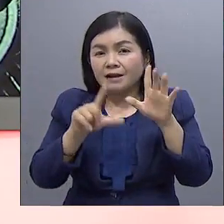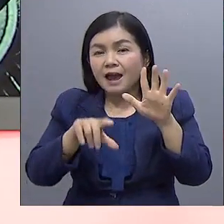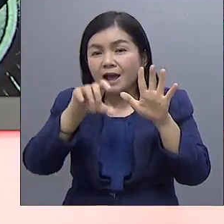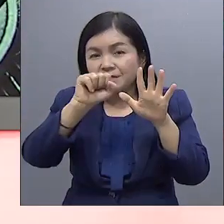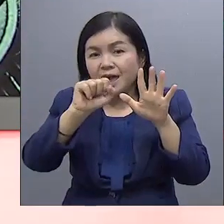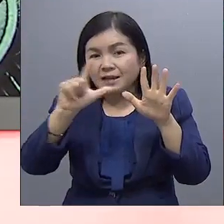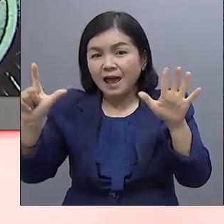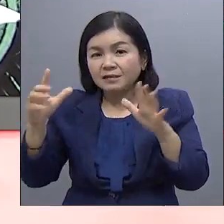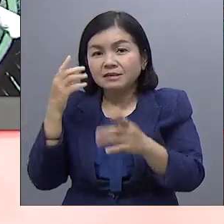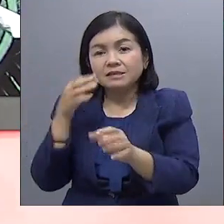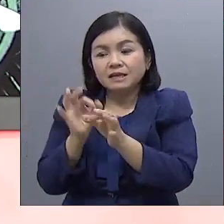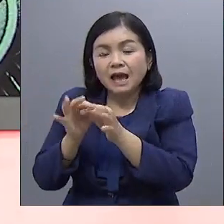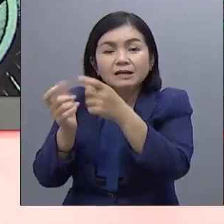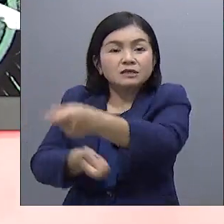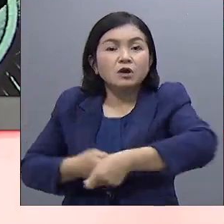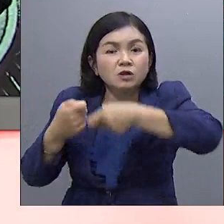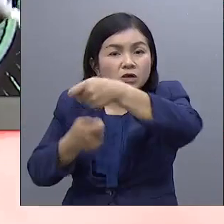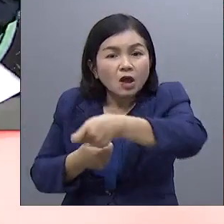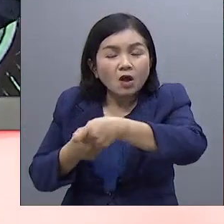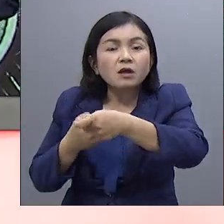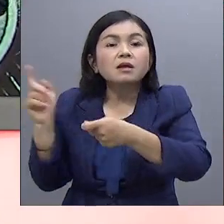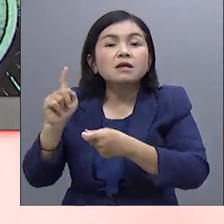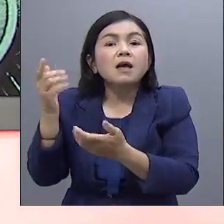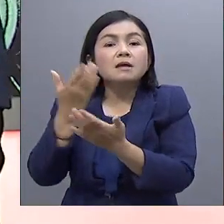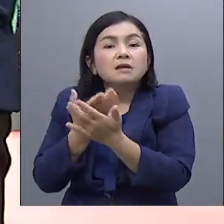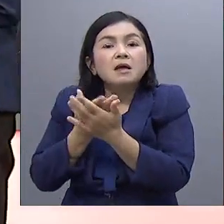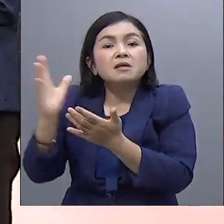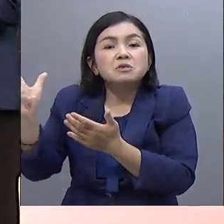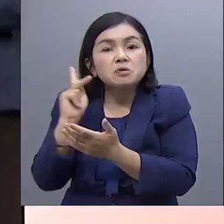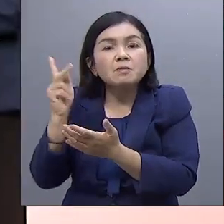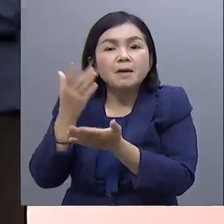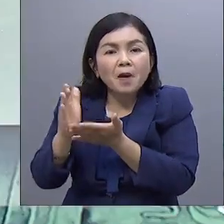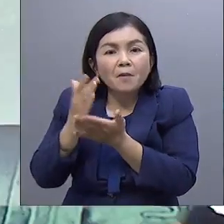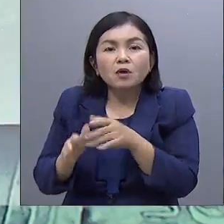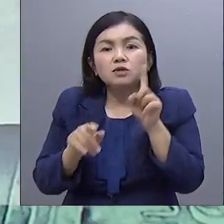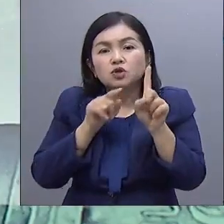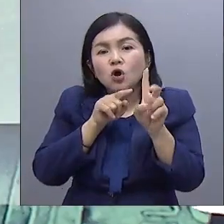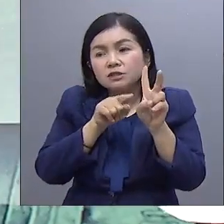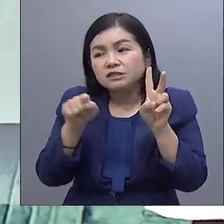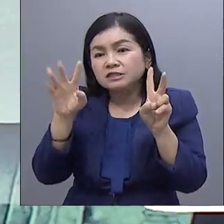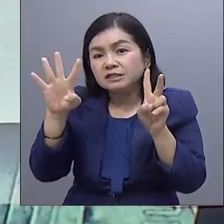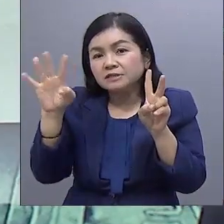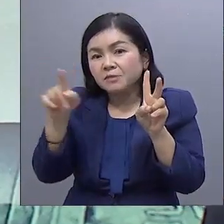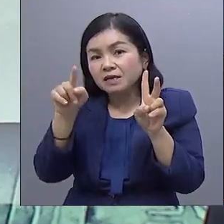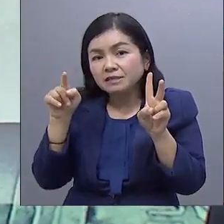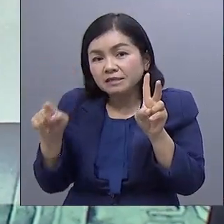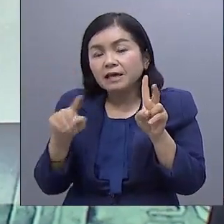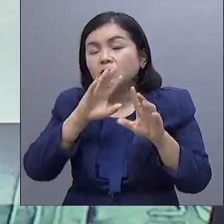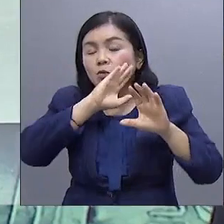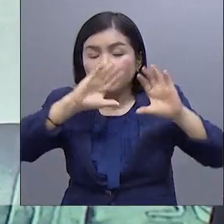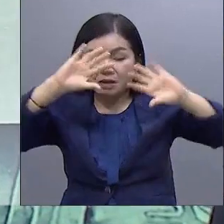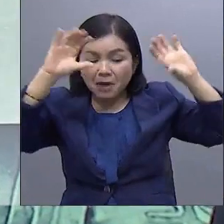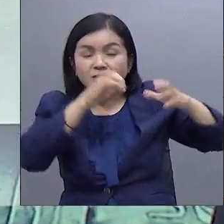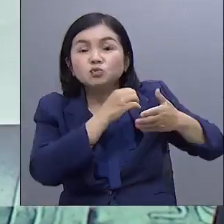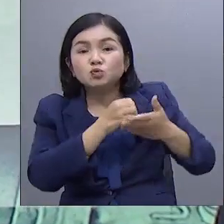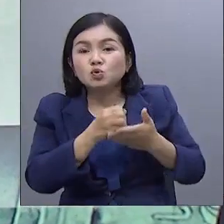เป็นธ.ก.ส.นะคะอัตราดอกเบี้ยสินเชื่อผ่อนปรนนะคะ2-4%ค่ะถ้าหากว่ารัฐจะชดเชยดอกเบี้ยแก่เจ้